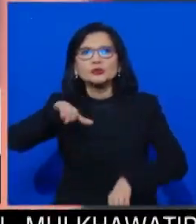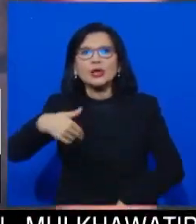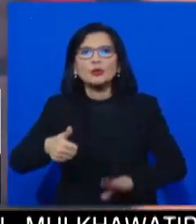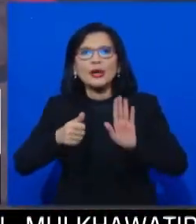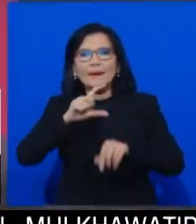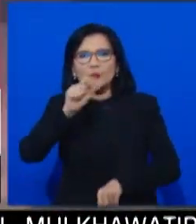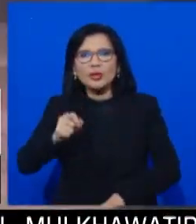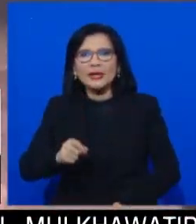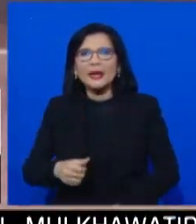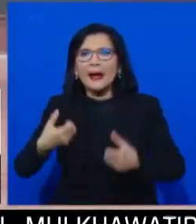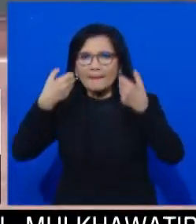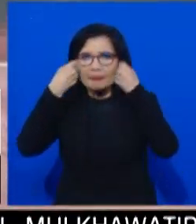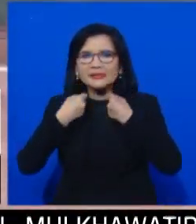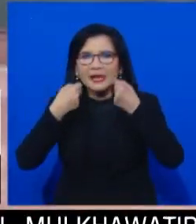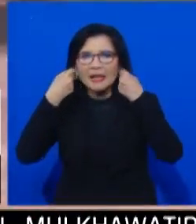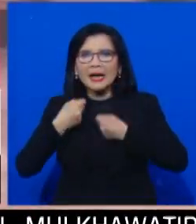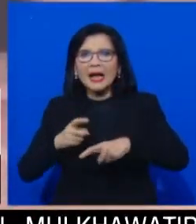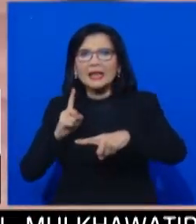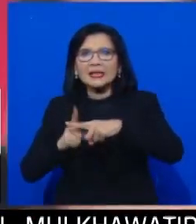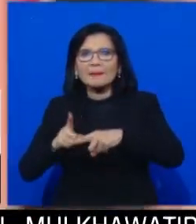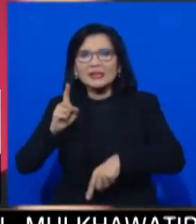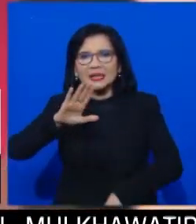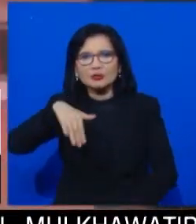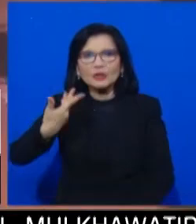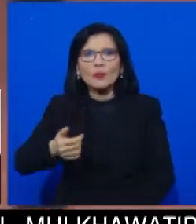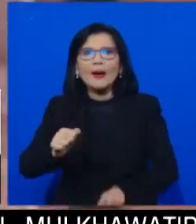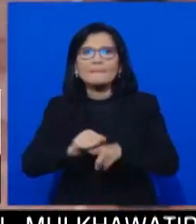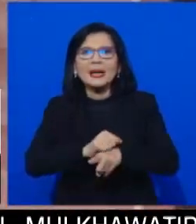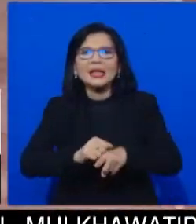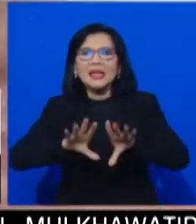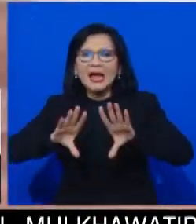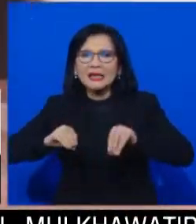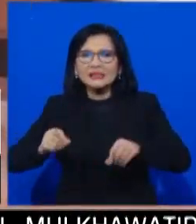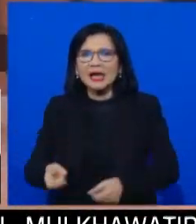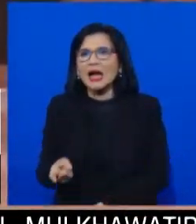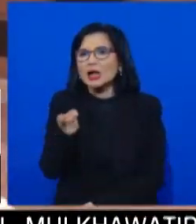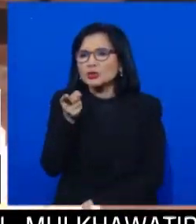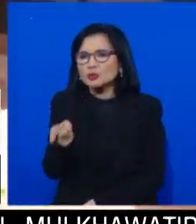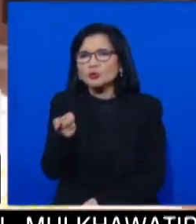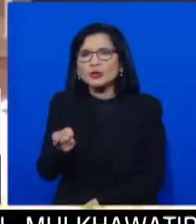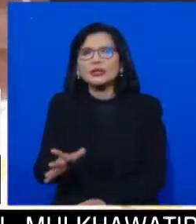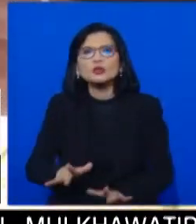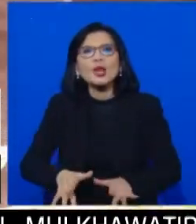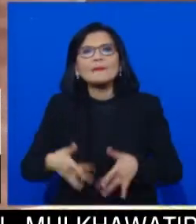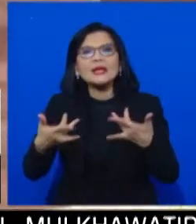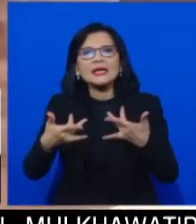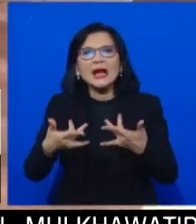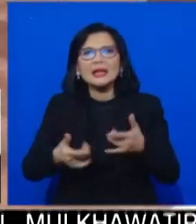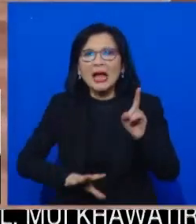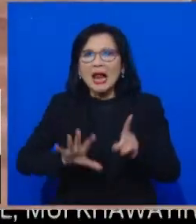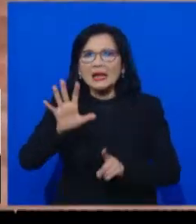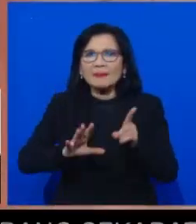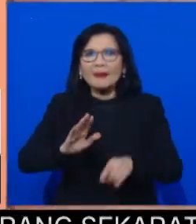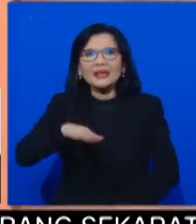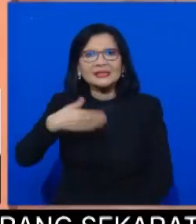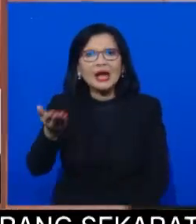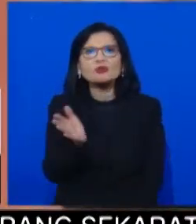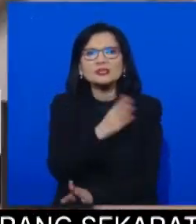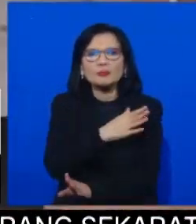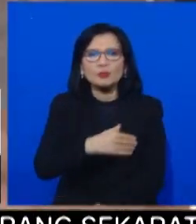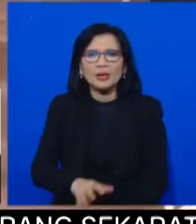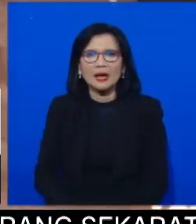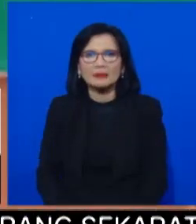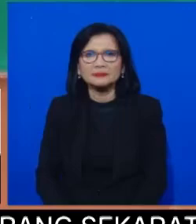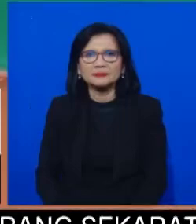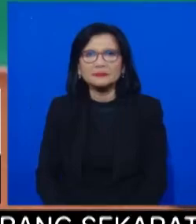penjara ditambah 1 tahun pelatihan kerja. Tuntutan itu lebih ringan dari dakwaan yakni 15 tahun penjara. Pihak